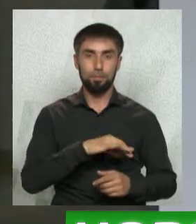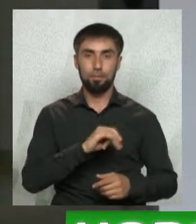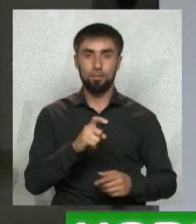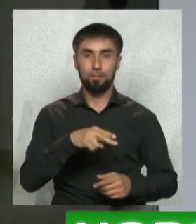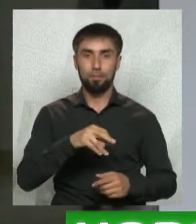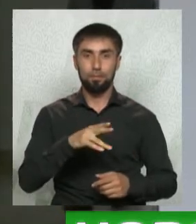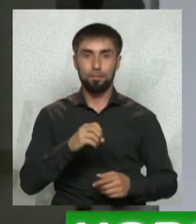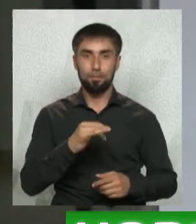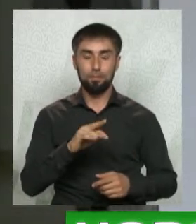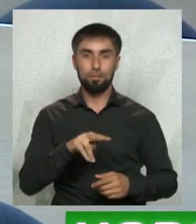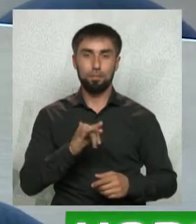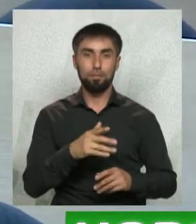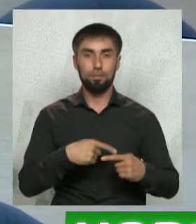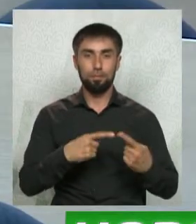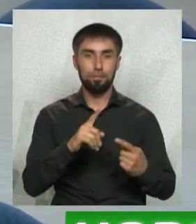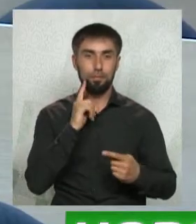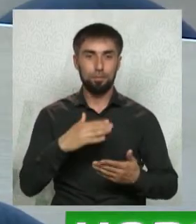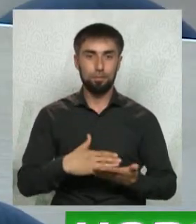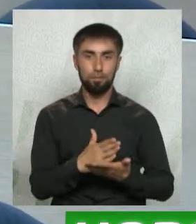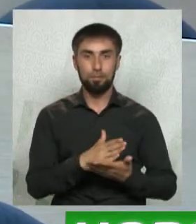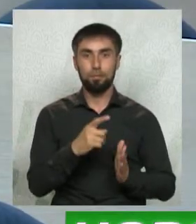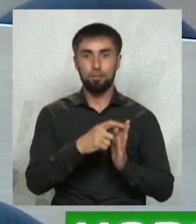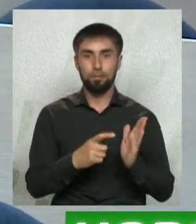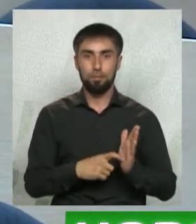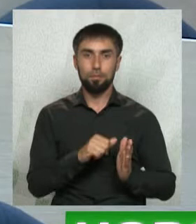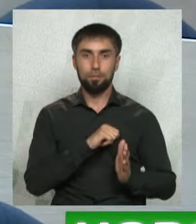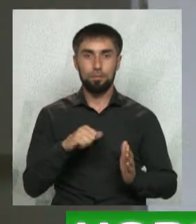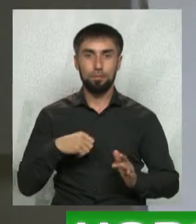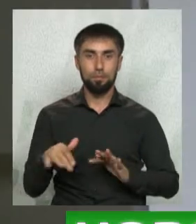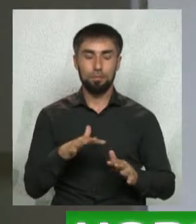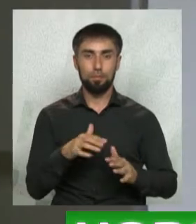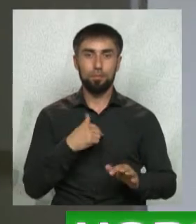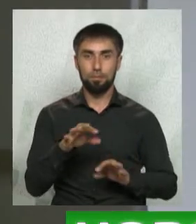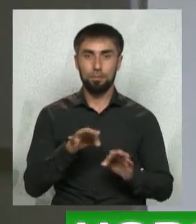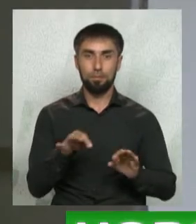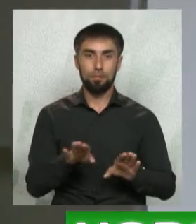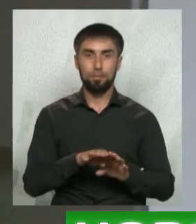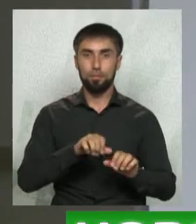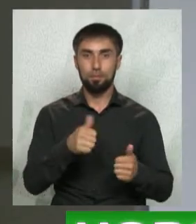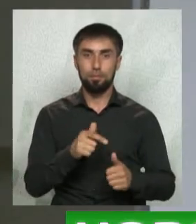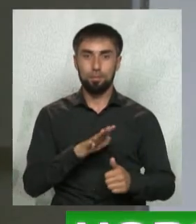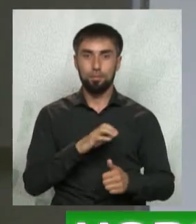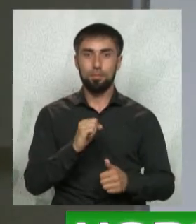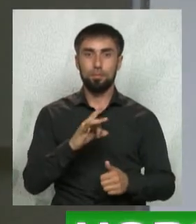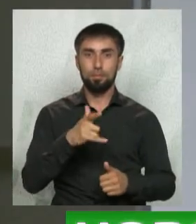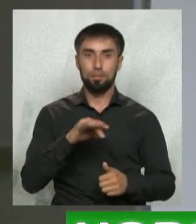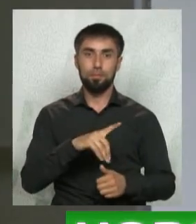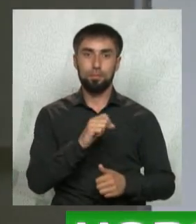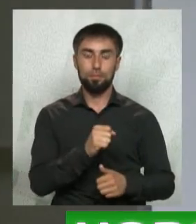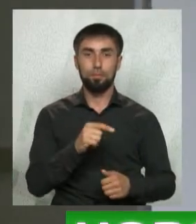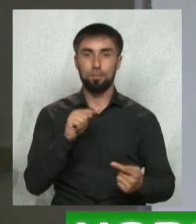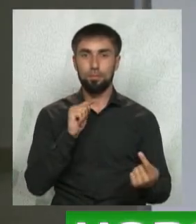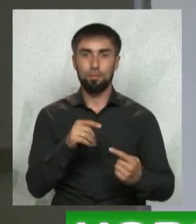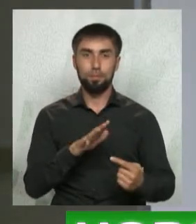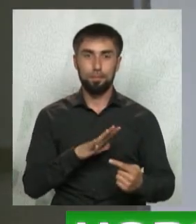потенциал в развитии молодежной политики. Темы, на самом деле, мы подобрали таким образом, чтобы аргументы и за, и против